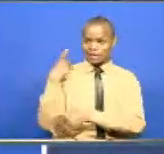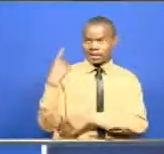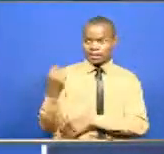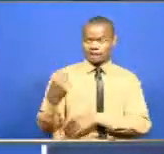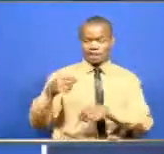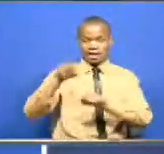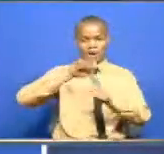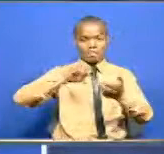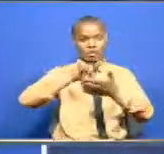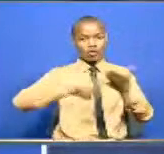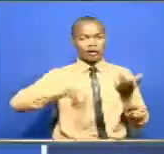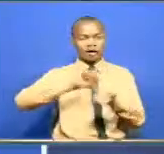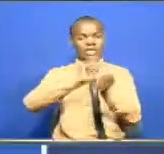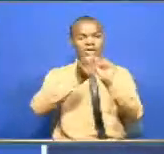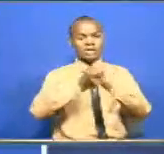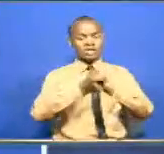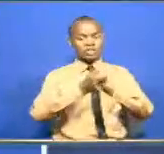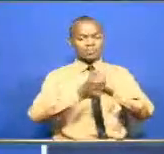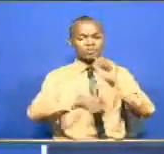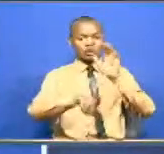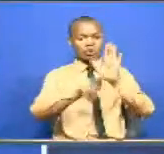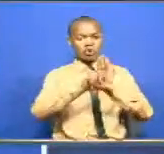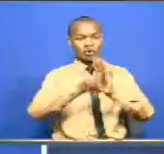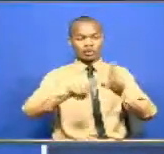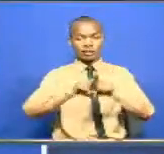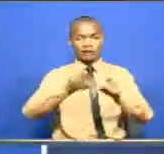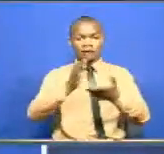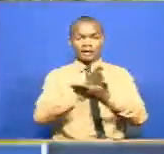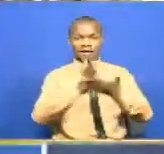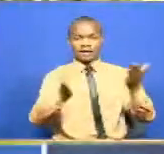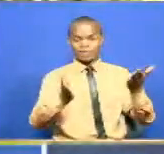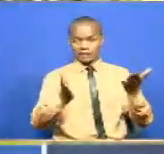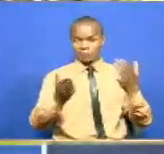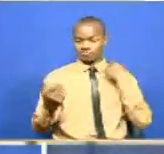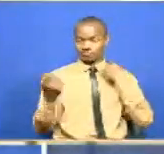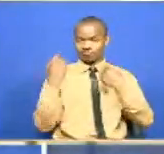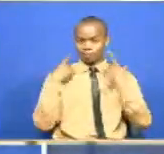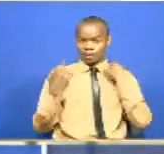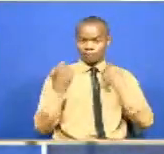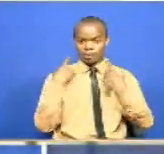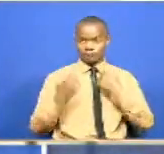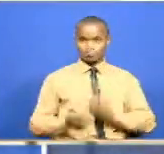kuhusu marekebisho ya sheria na udhibiti wa sekta ya kahawa.